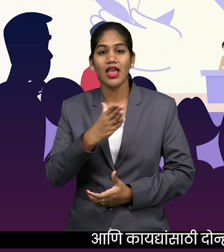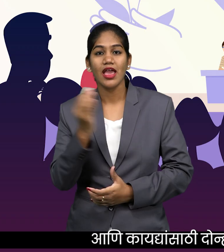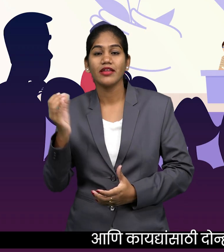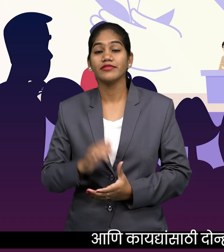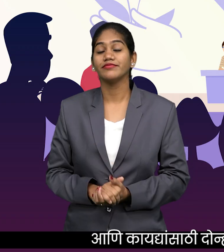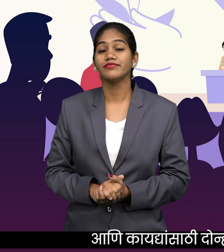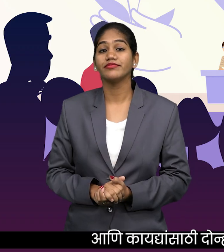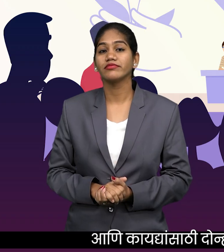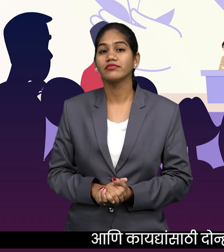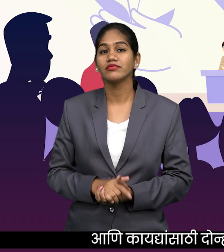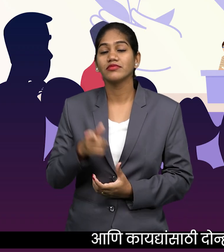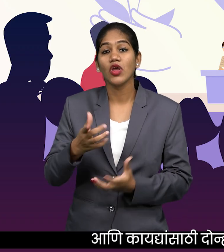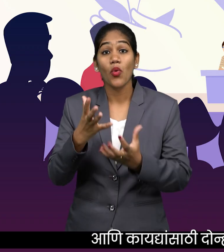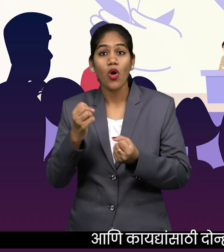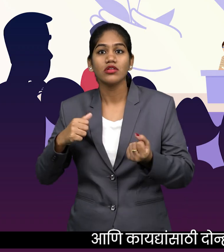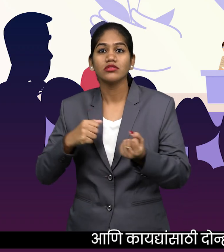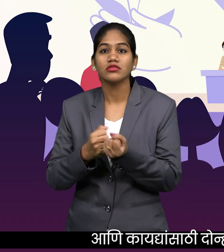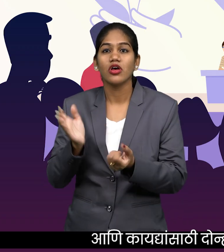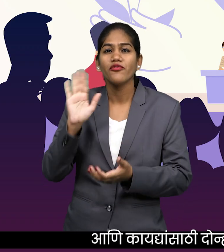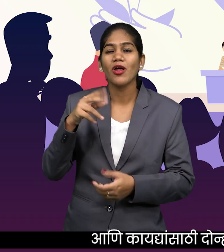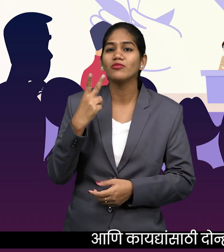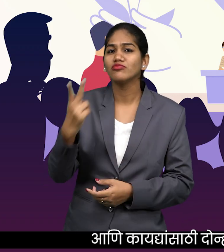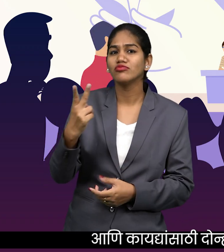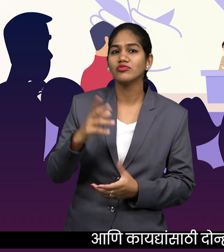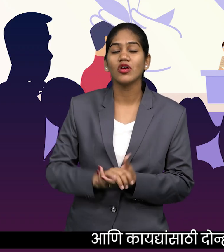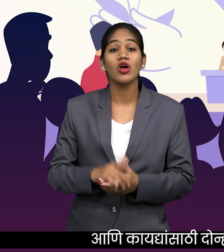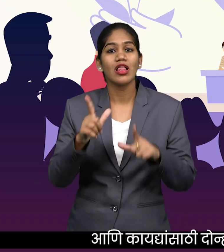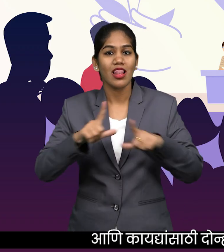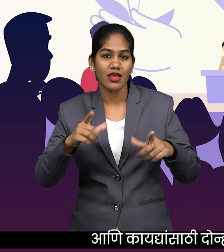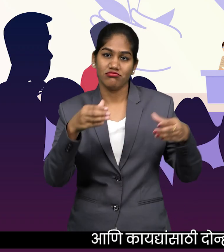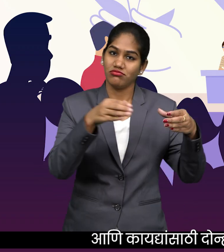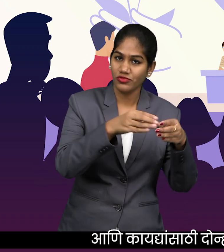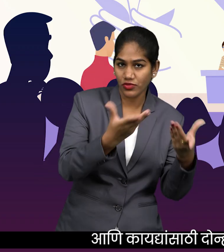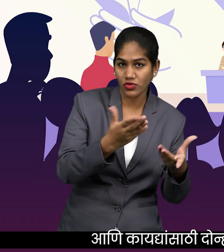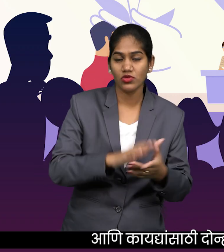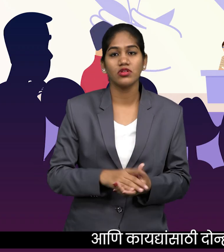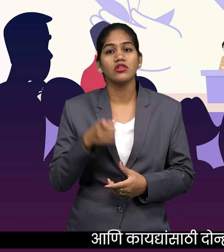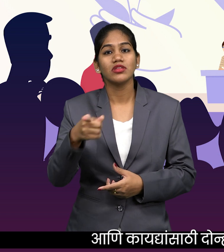आणि कायद्यासाठी दोन्ही भाषिक गटांचे समर्थन आवश्यक आहे.